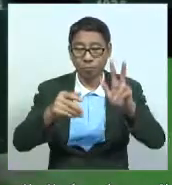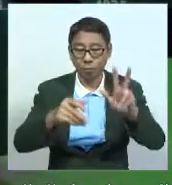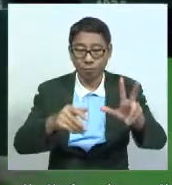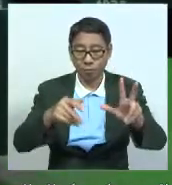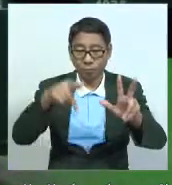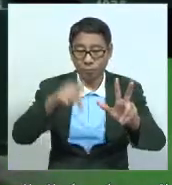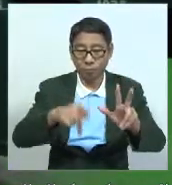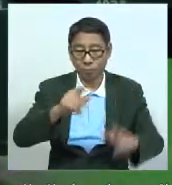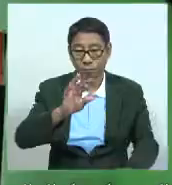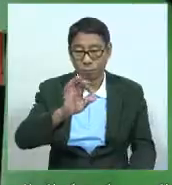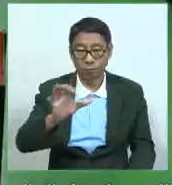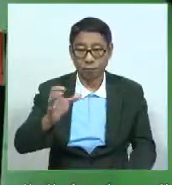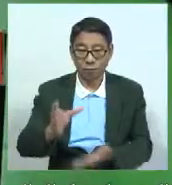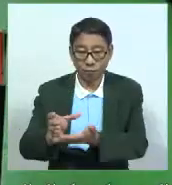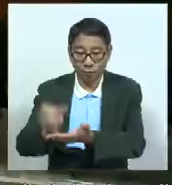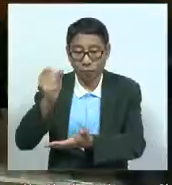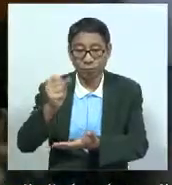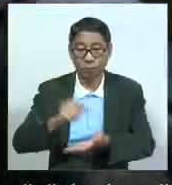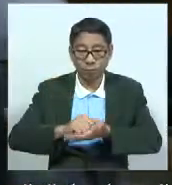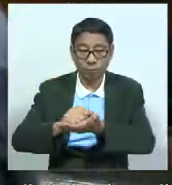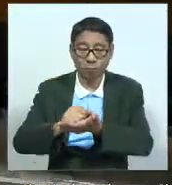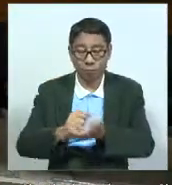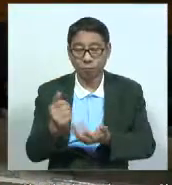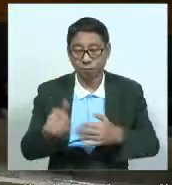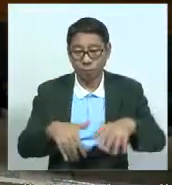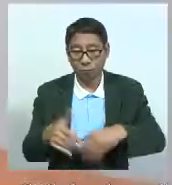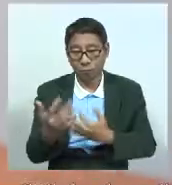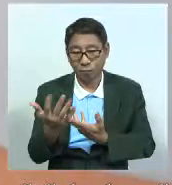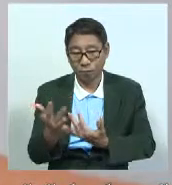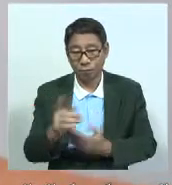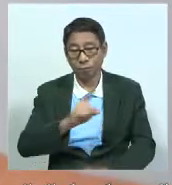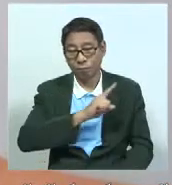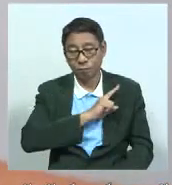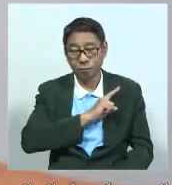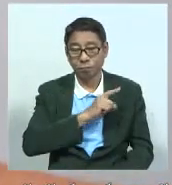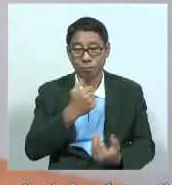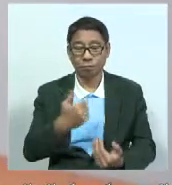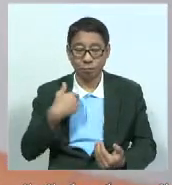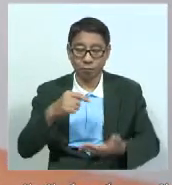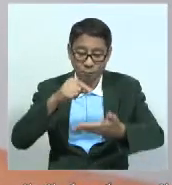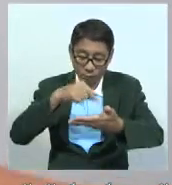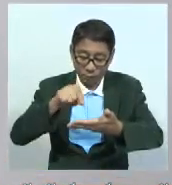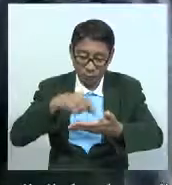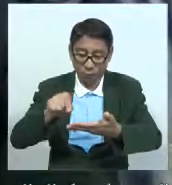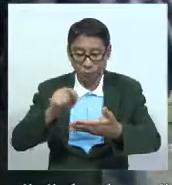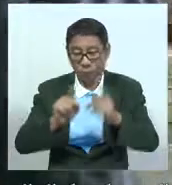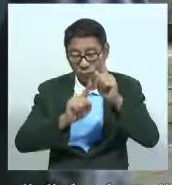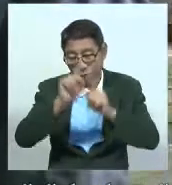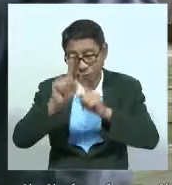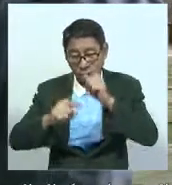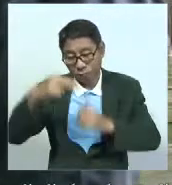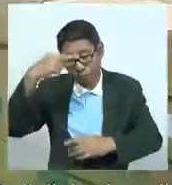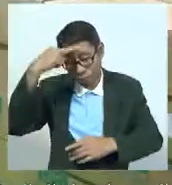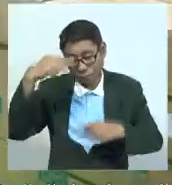ดส่วนการเข้ารับบริการประชาชนสามารถรอรับบริการได้ด้วยตัวเองด้วยผ่านการตรวจประเมินว่าโรค